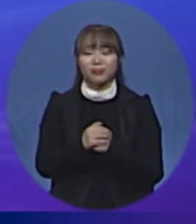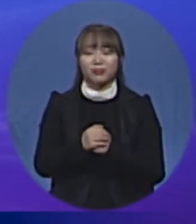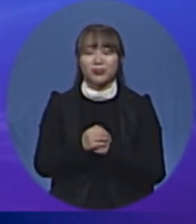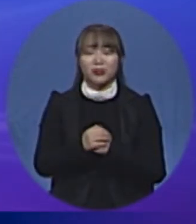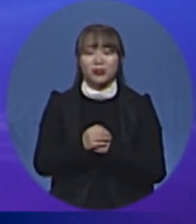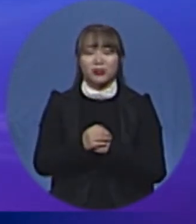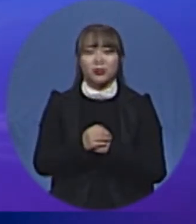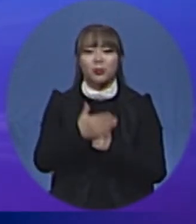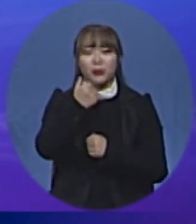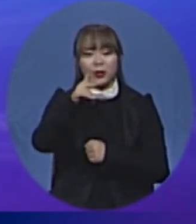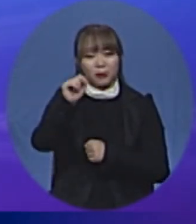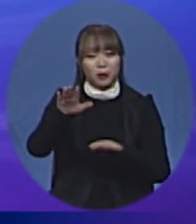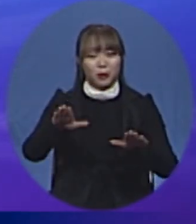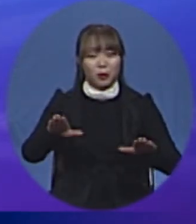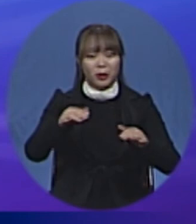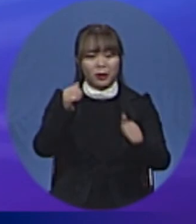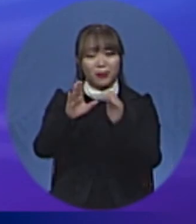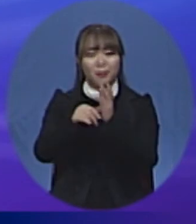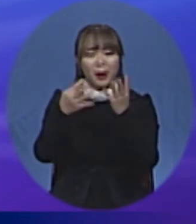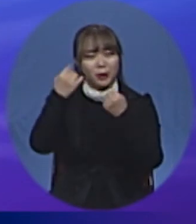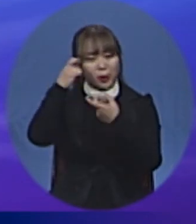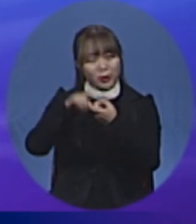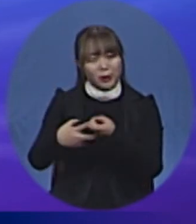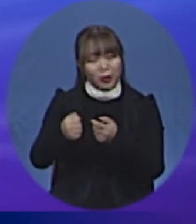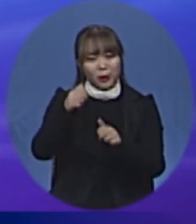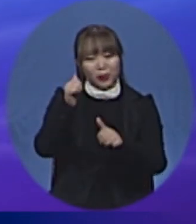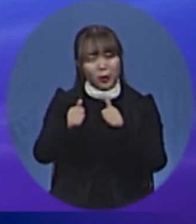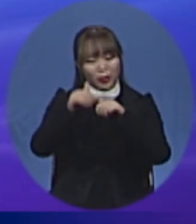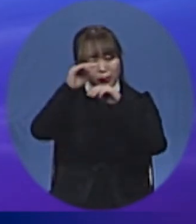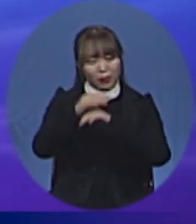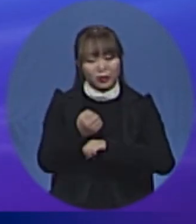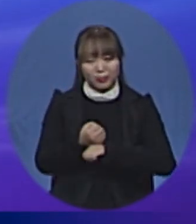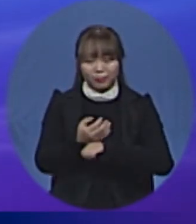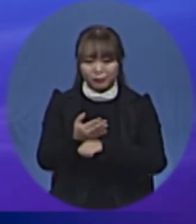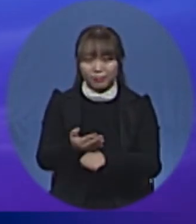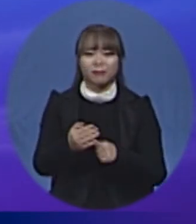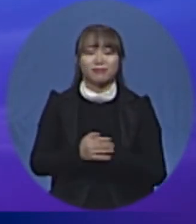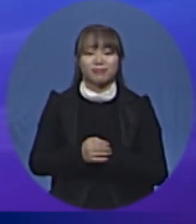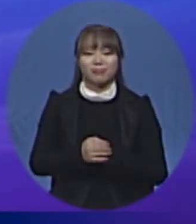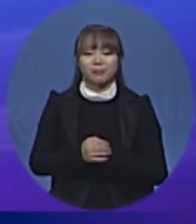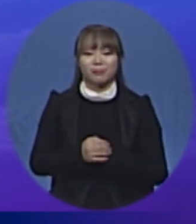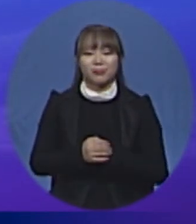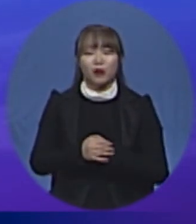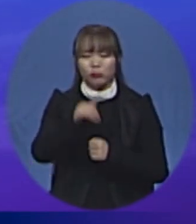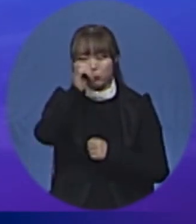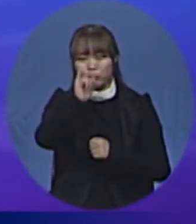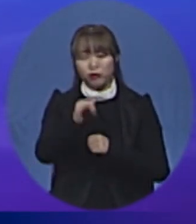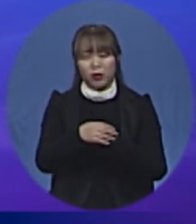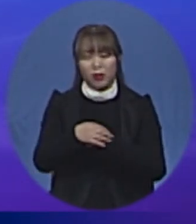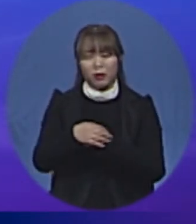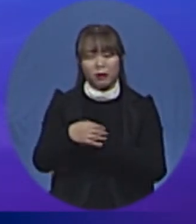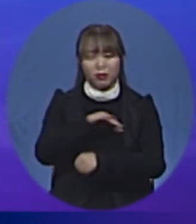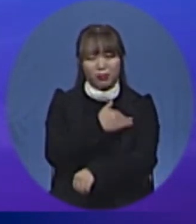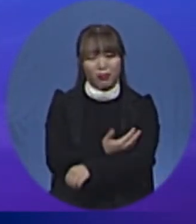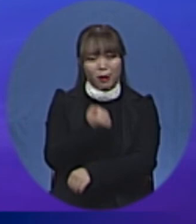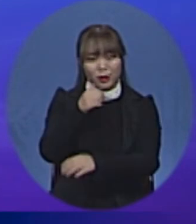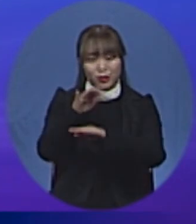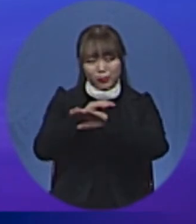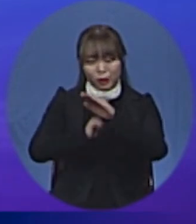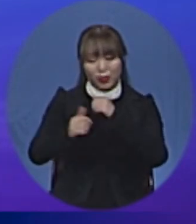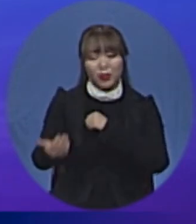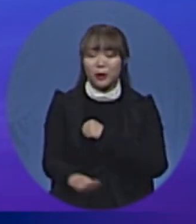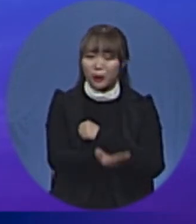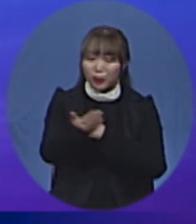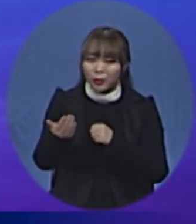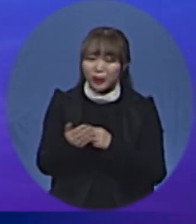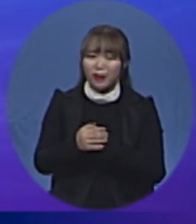예정입니다. 저희 복지TV도 이번 리그에 많은 관심을 갖고 경기 소식을 전할 텐데요. 훌륭한 기량을 가진 선수들에게 시청자